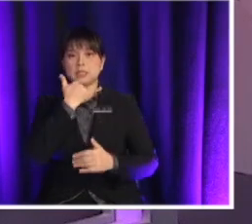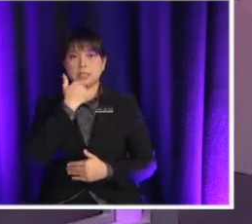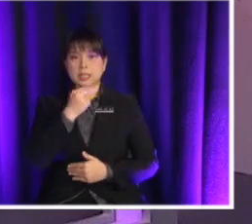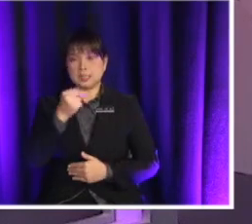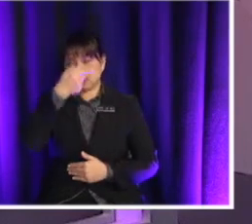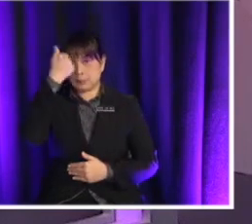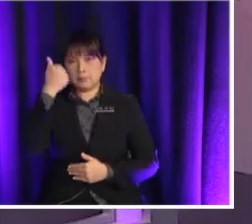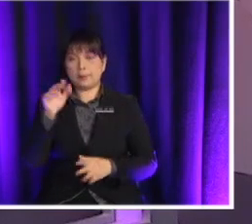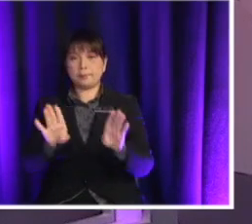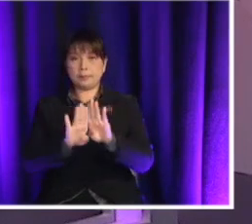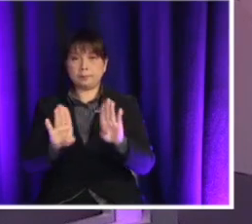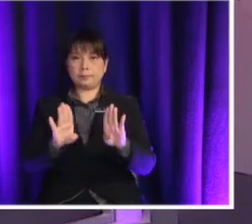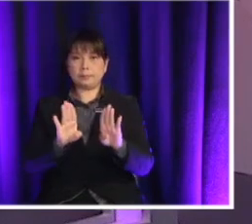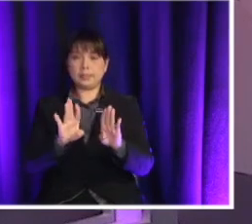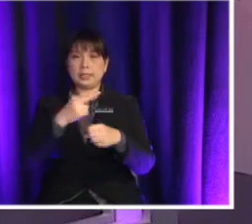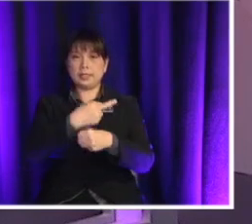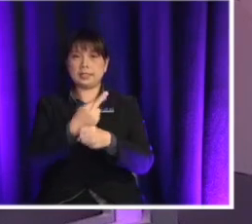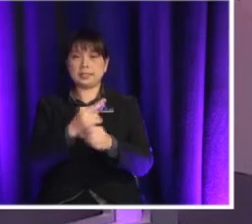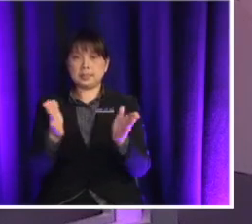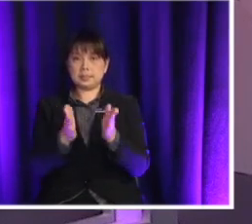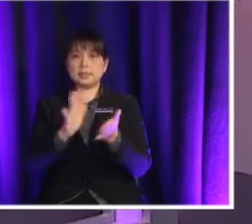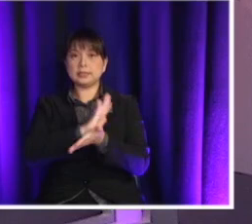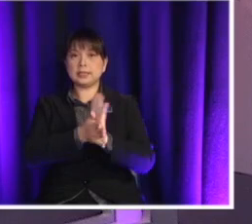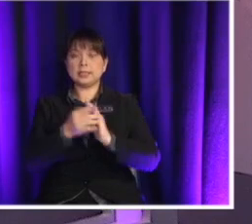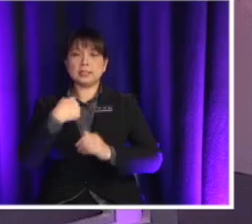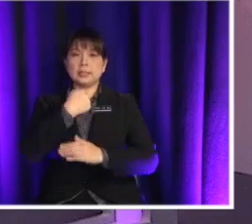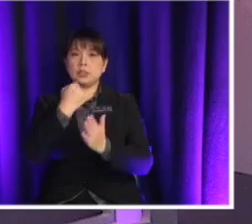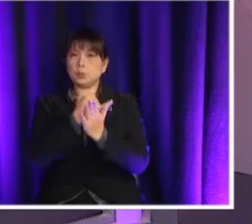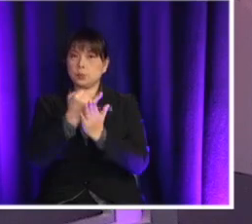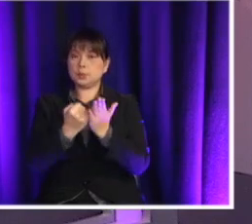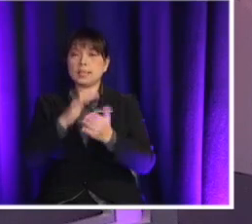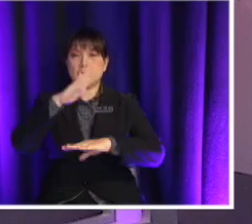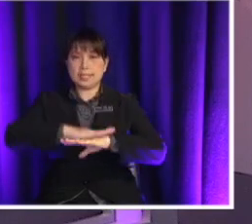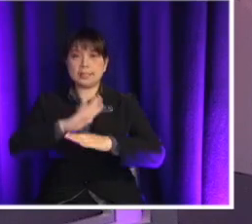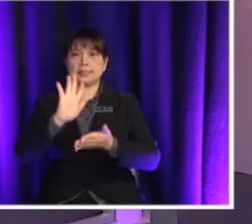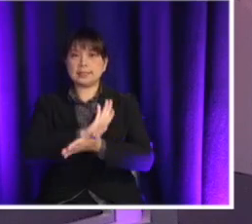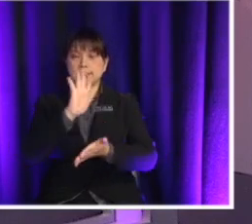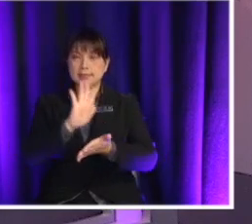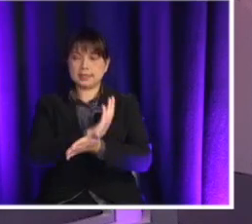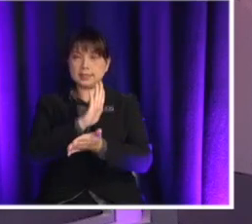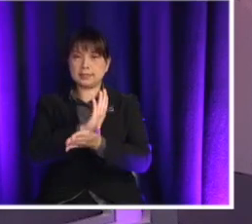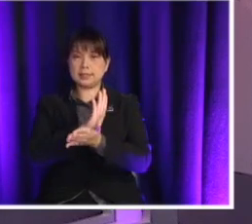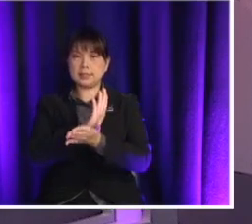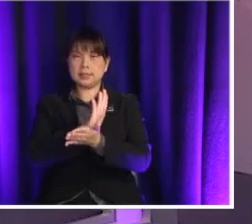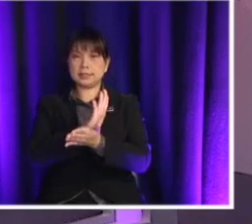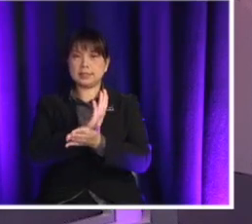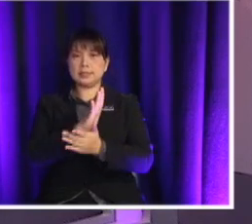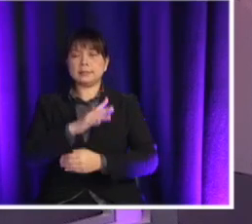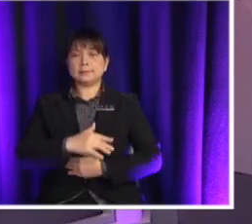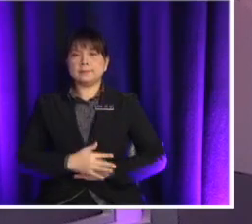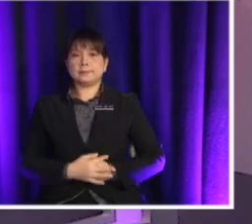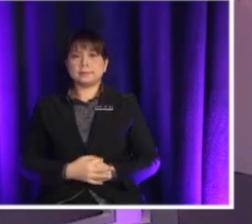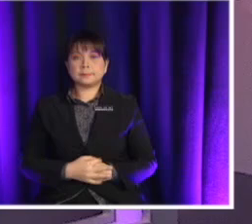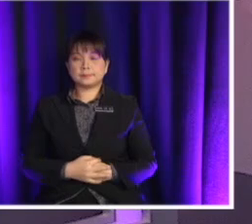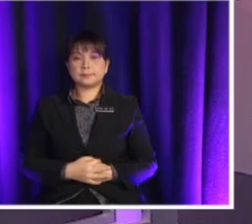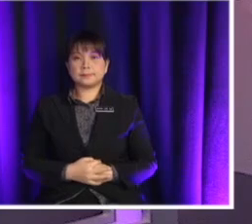kecil kan. So kita lukis dulu dia di atas kertas papan reka yang kita dah zoom, kita besarkan,